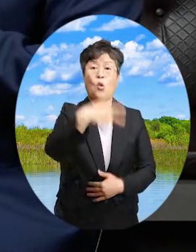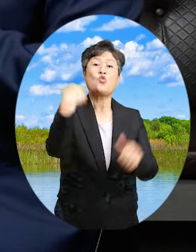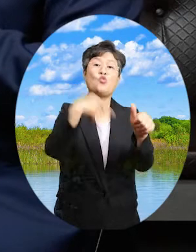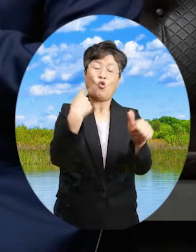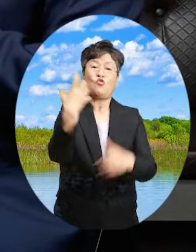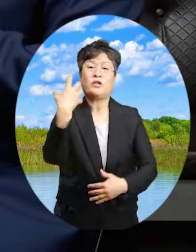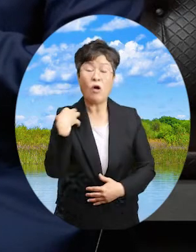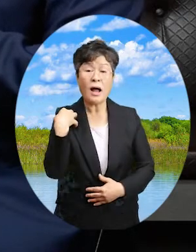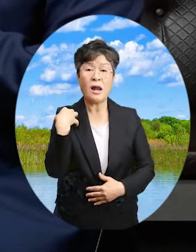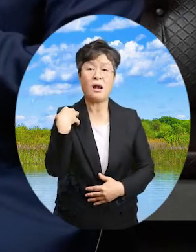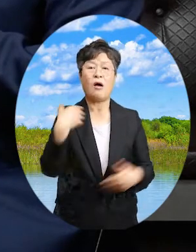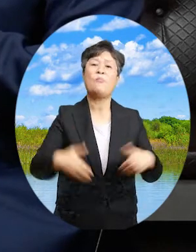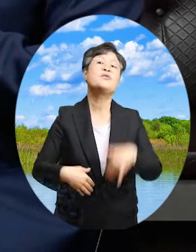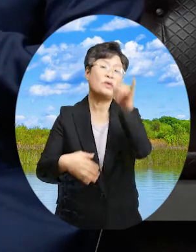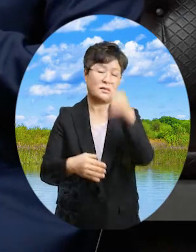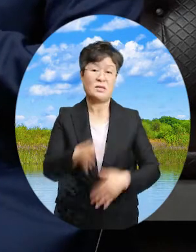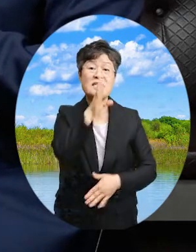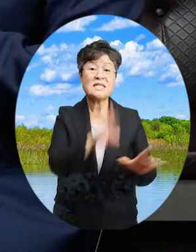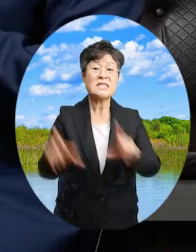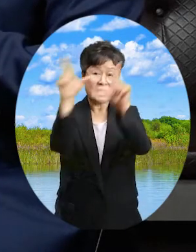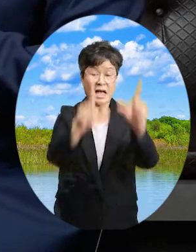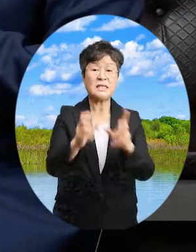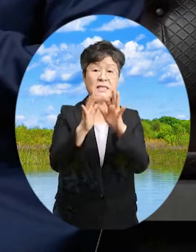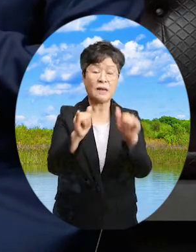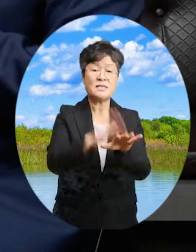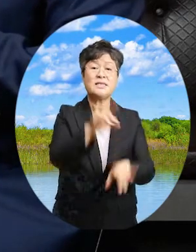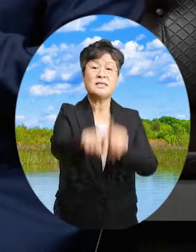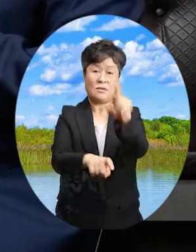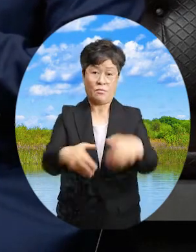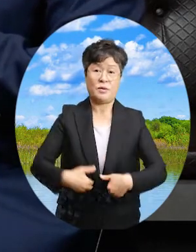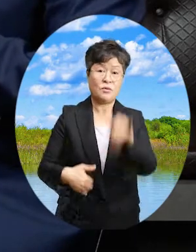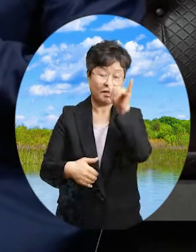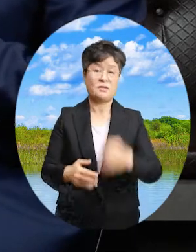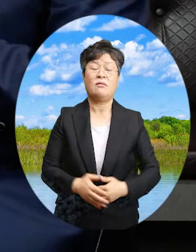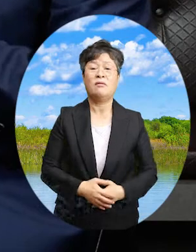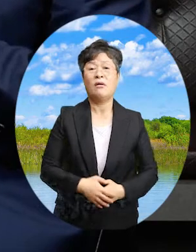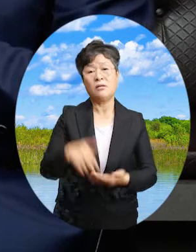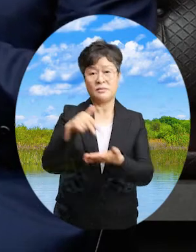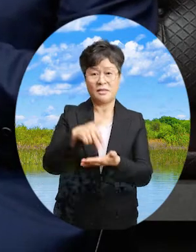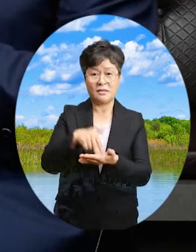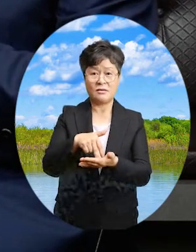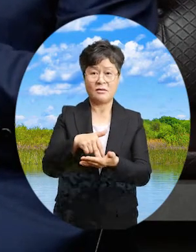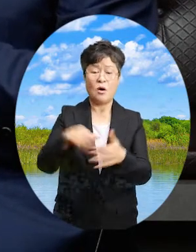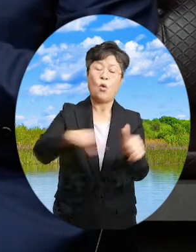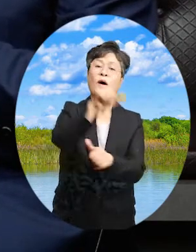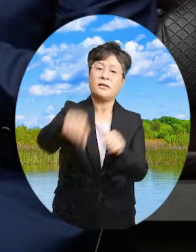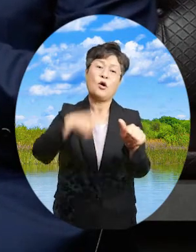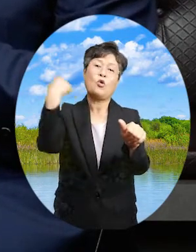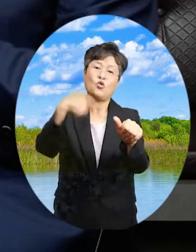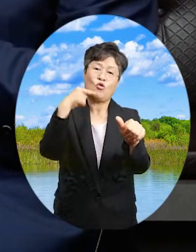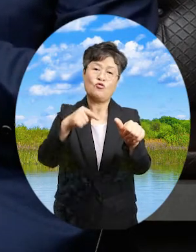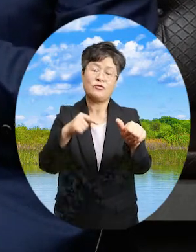돈도 N분의 1, 3분의 1씩 내고 그다음에 강사도 각자 섭외해서 하고 예. 공간은